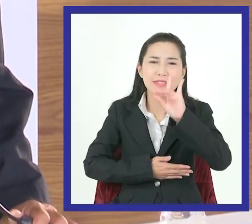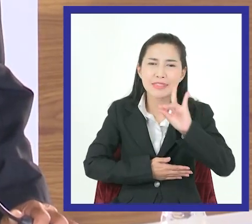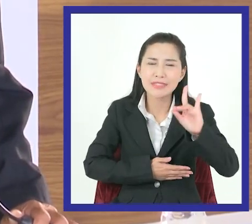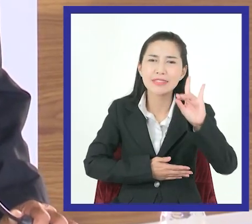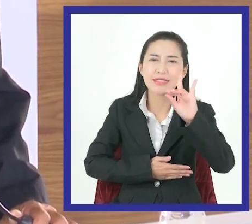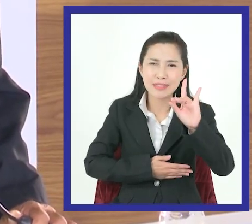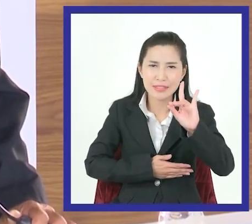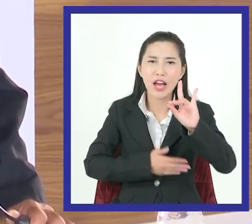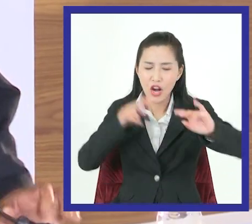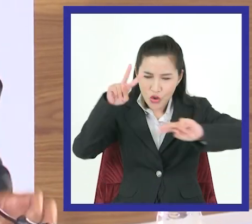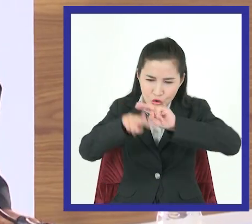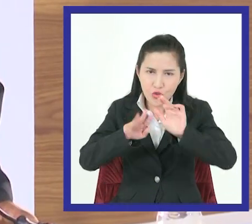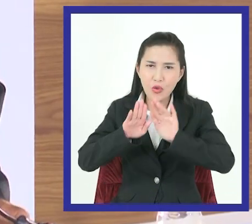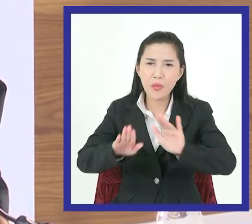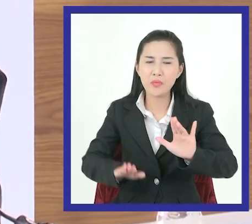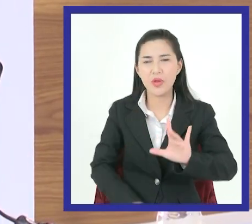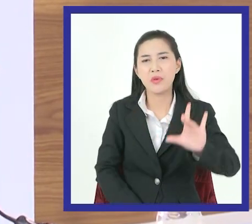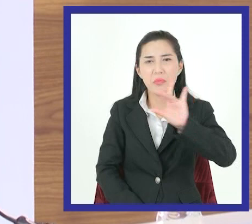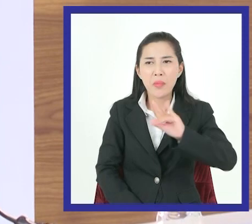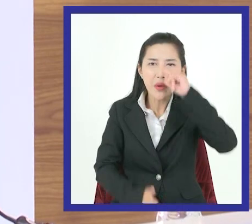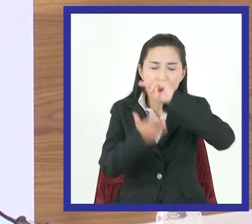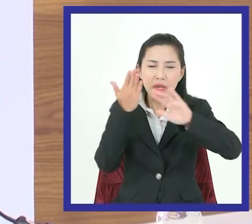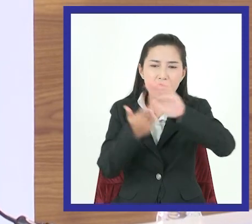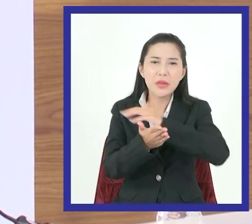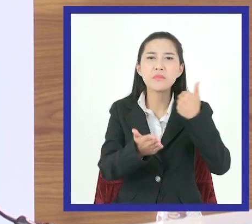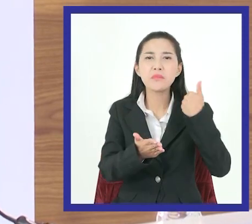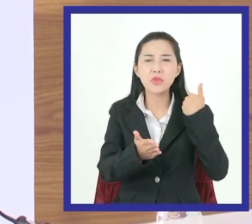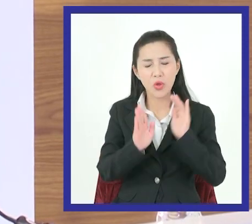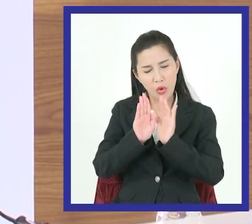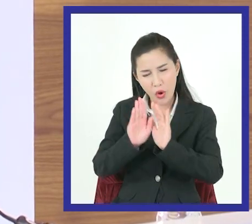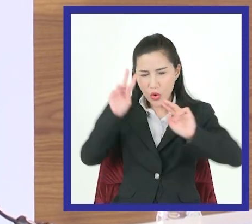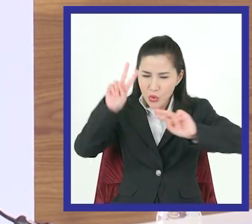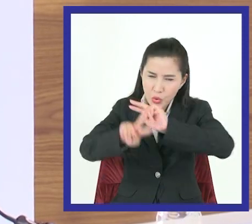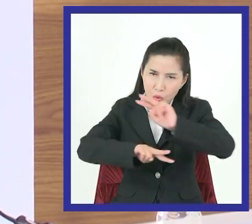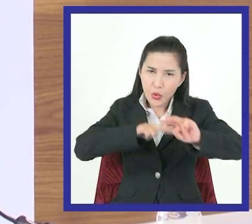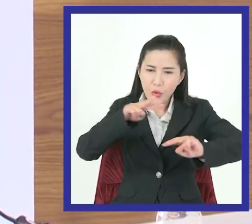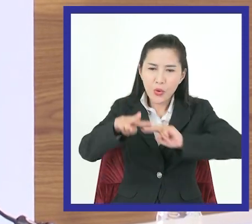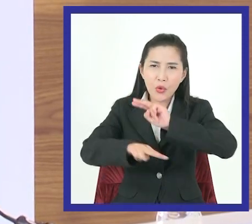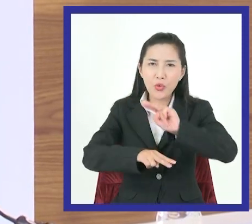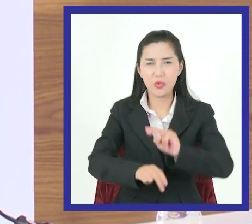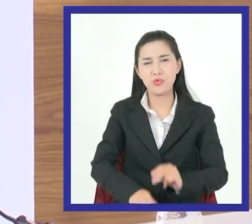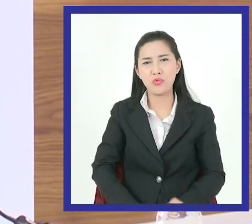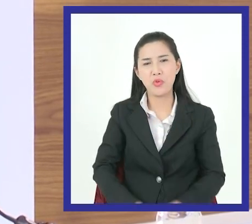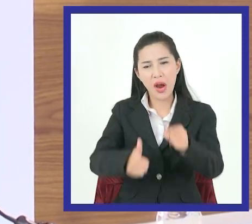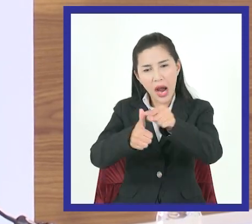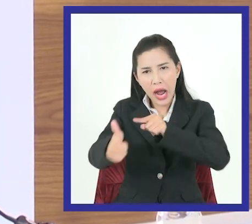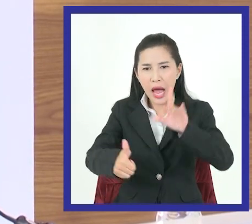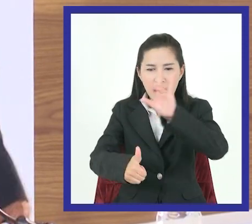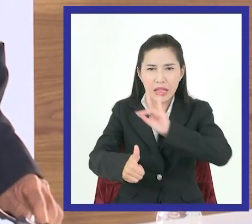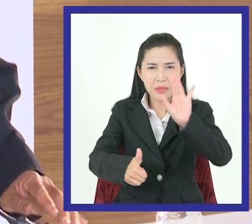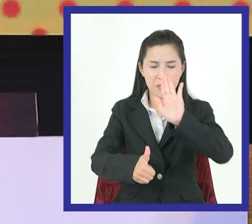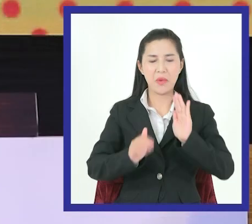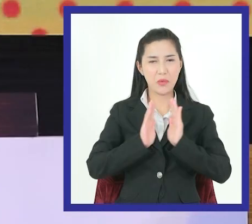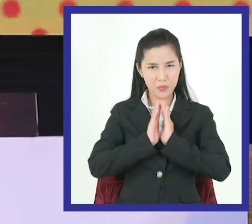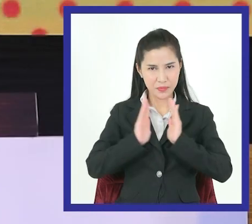ไว้นะครับท่านประธานครับเพราะว่าหมาที่ไทยนี่ยังมีอีกเยอะครับที่จะต้องอนุรักษ์ไว้ดูแลกันไว้ครับเราไม่ทำลายสัตว์เด็ดกาดครับท่าทานครับ